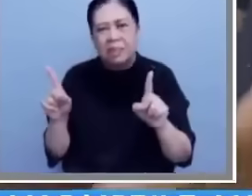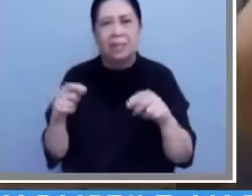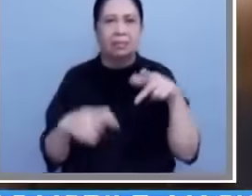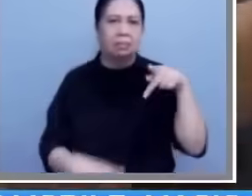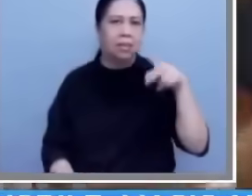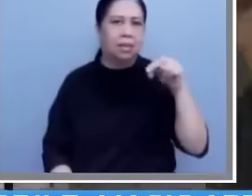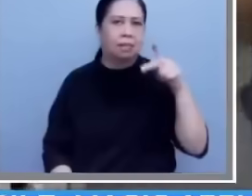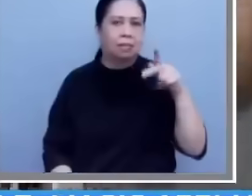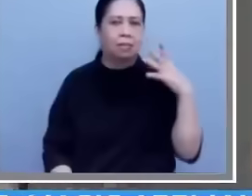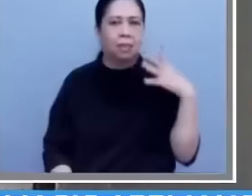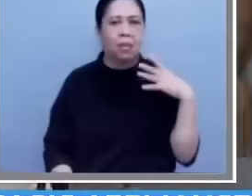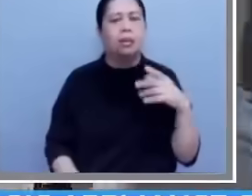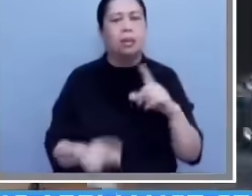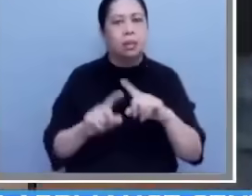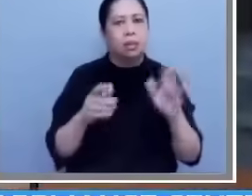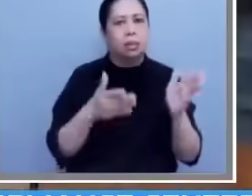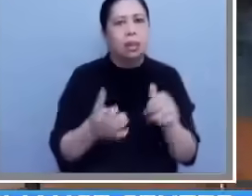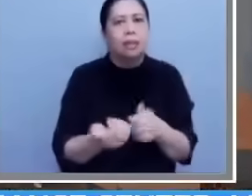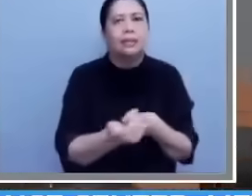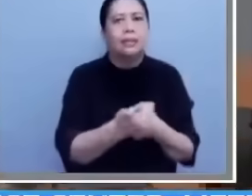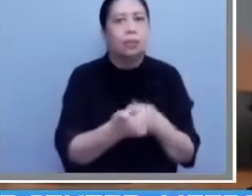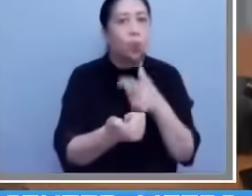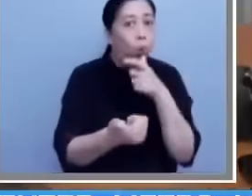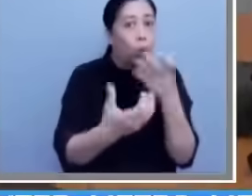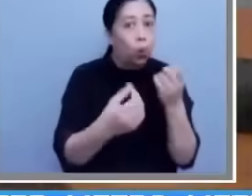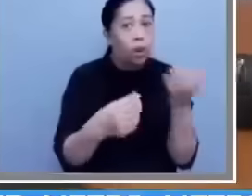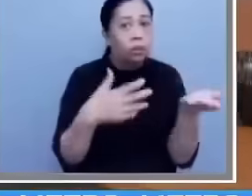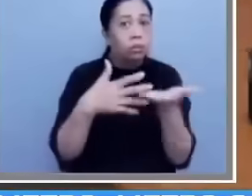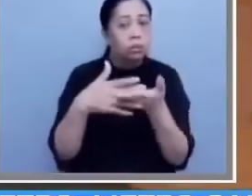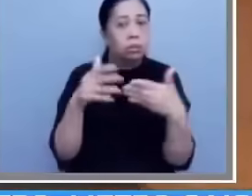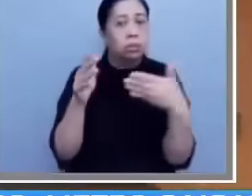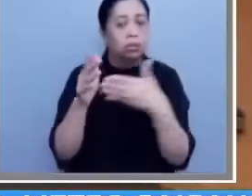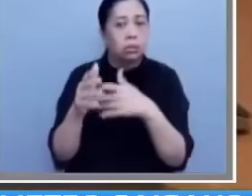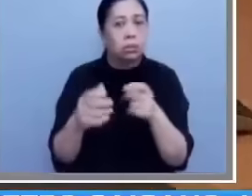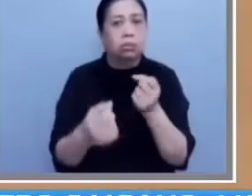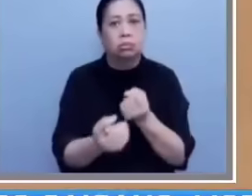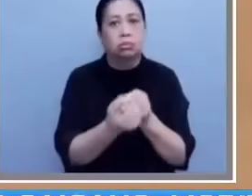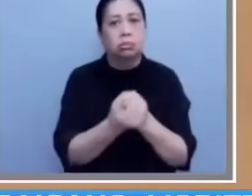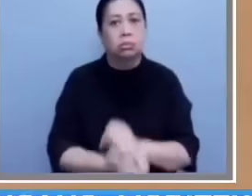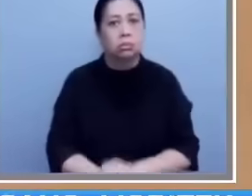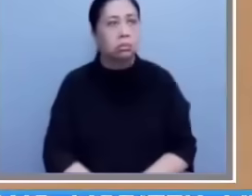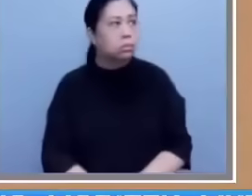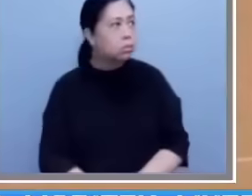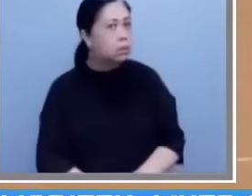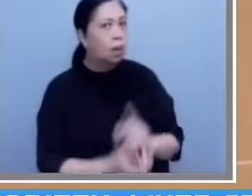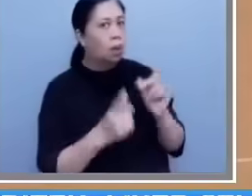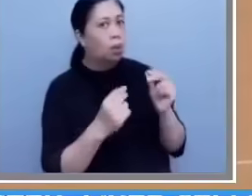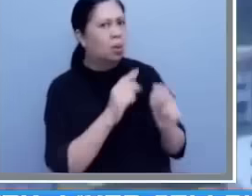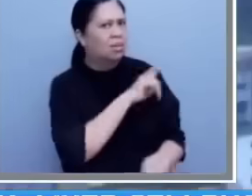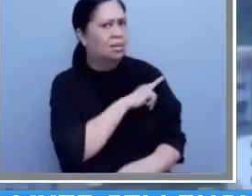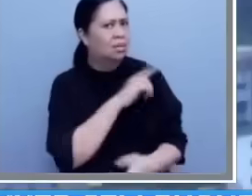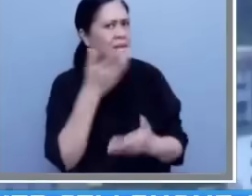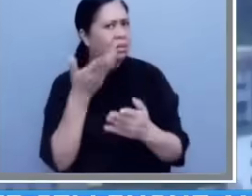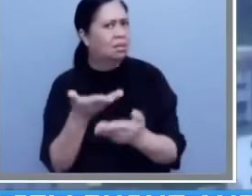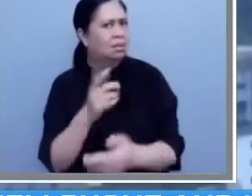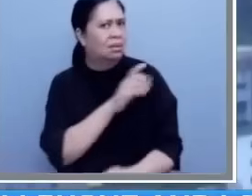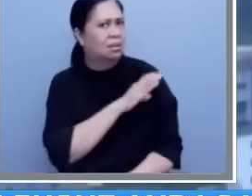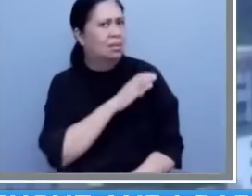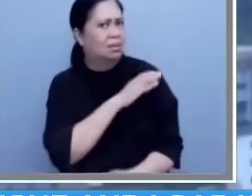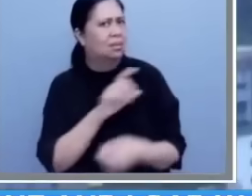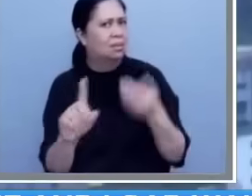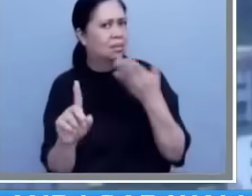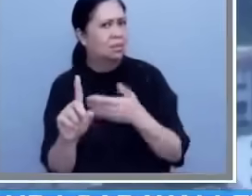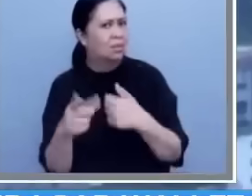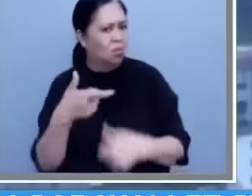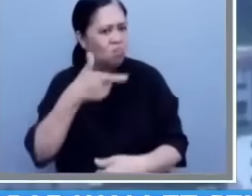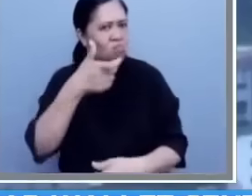nakaprepare po, sir, na asistihan po kung sino man po ang interesadong magfile po ng kaso. Ano pong personality nitong nagkasa ng baril na